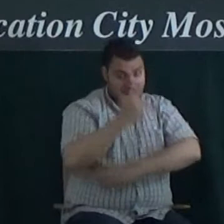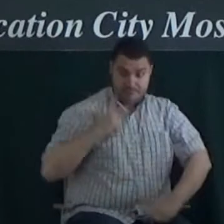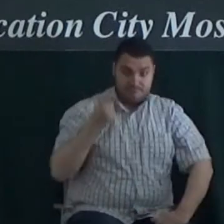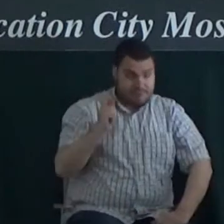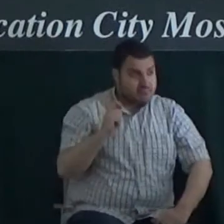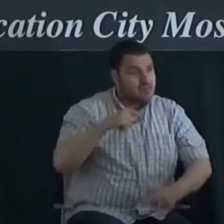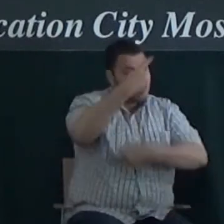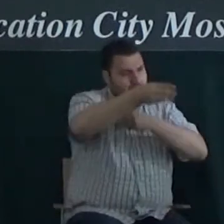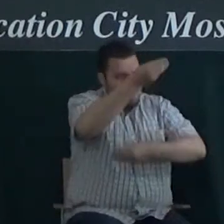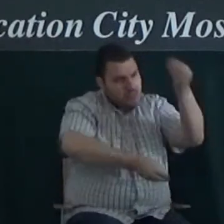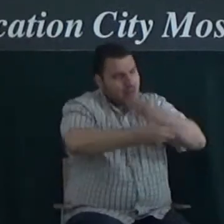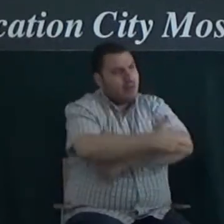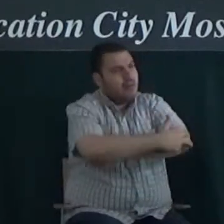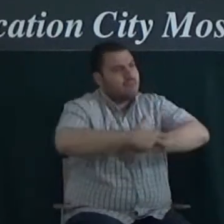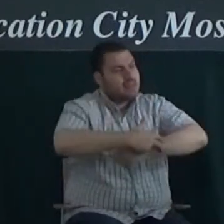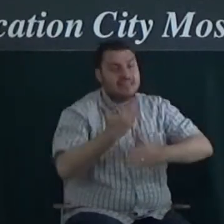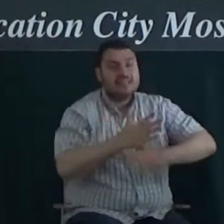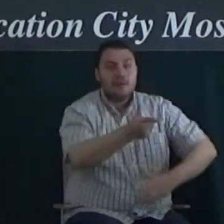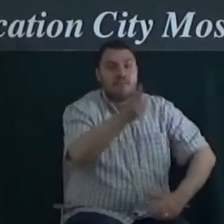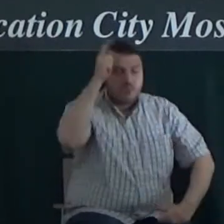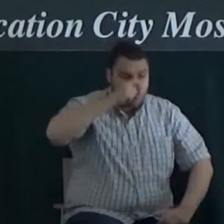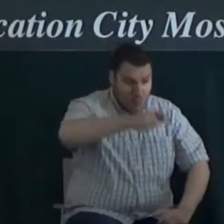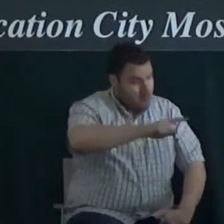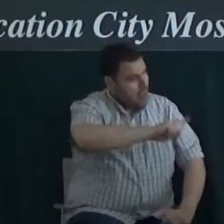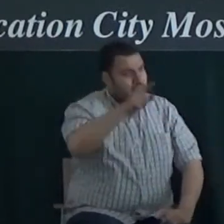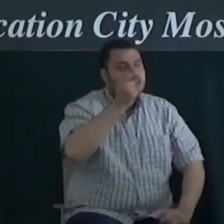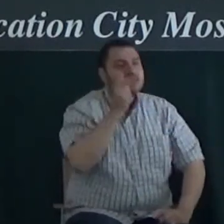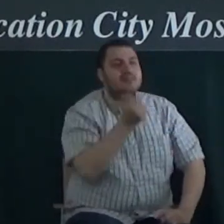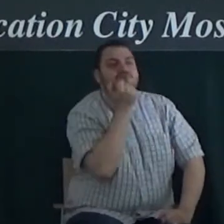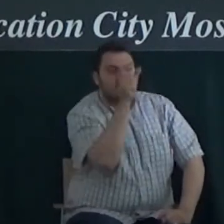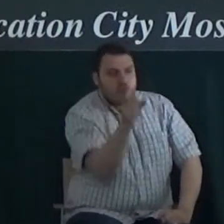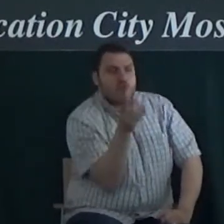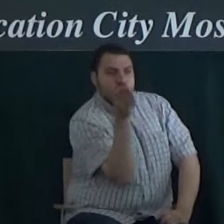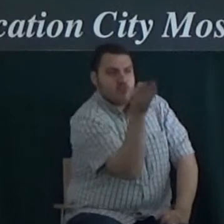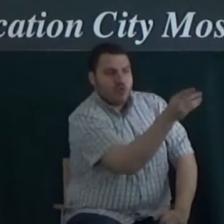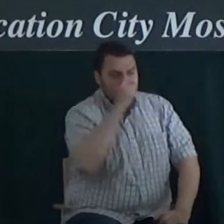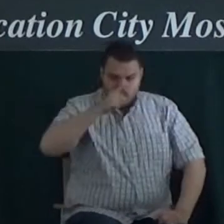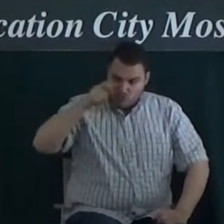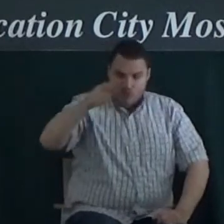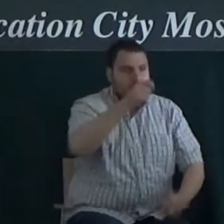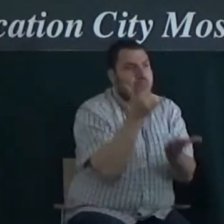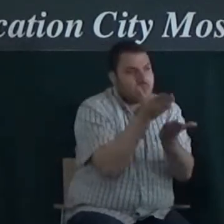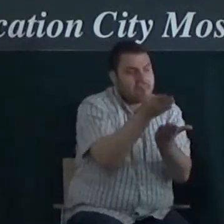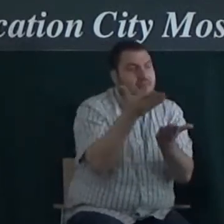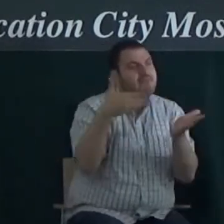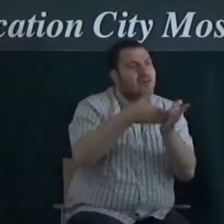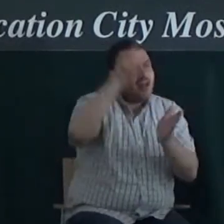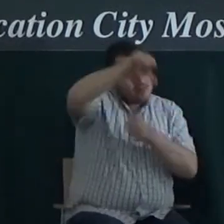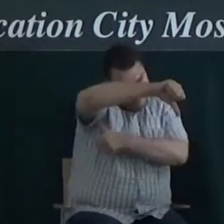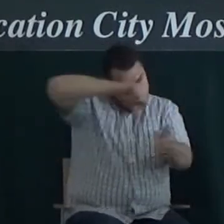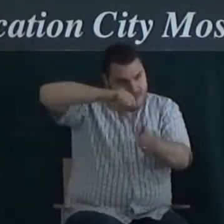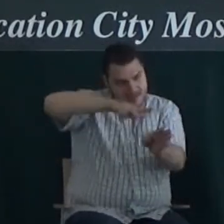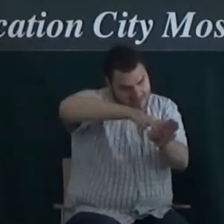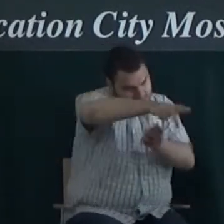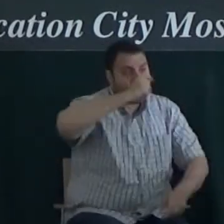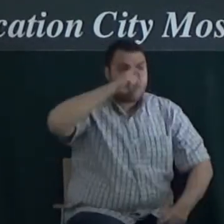وما كان الله ليظلمهم ولكن كانوا أنفسهم يظلمون. ولقد بيّن النبي صلى الله عليه وسلم أن